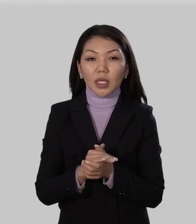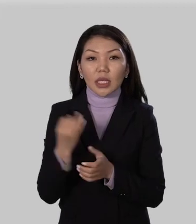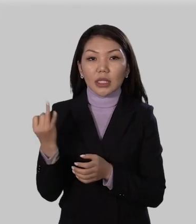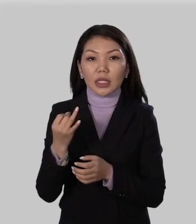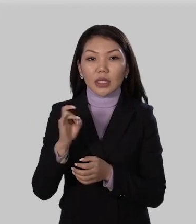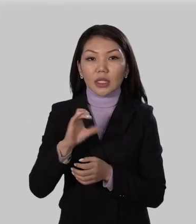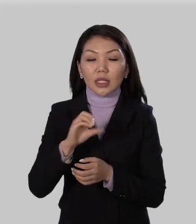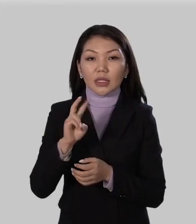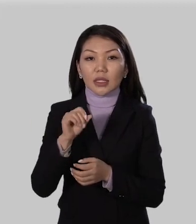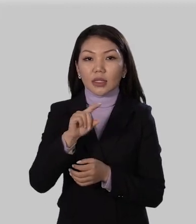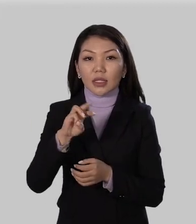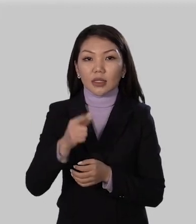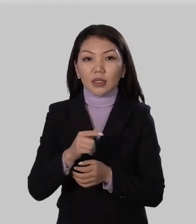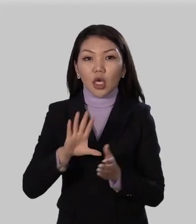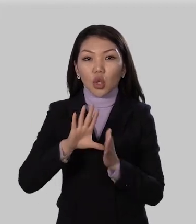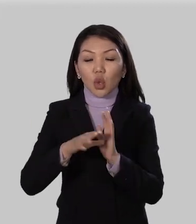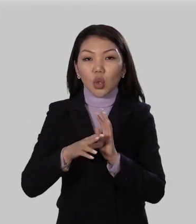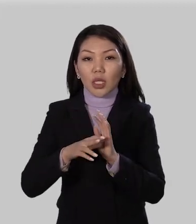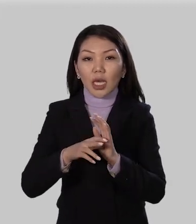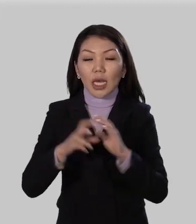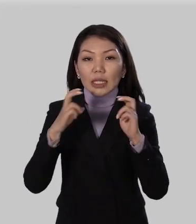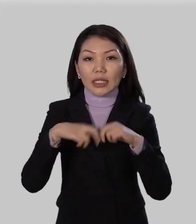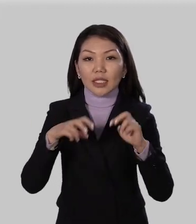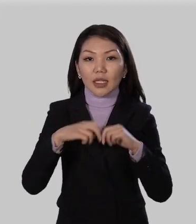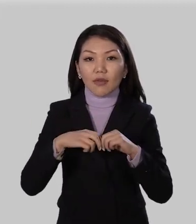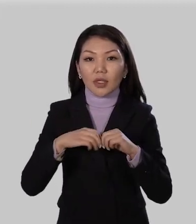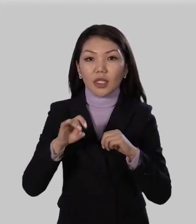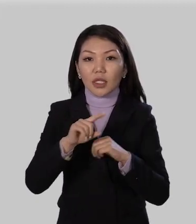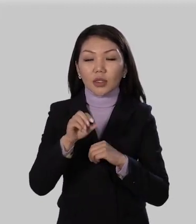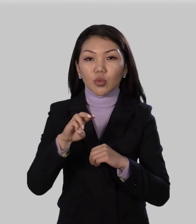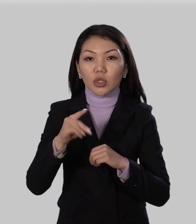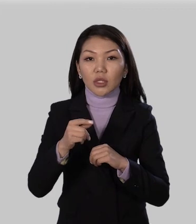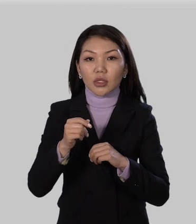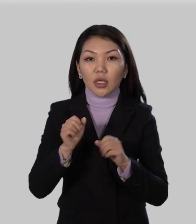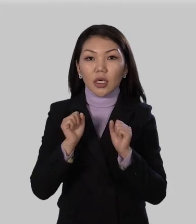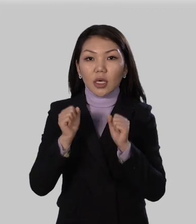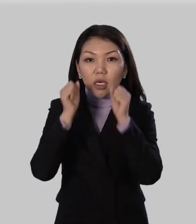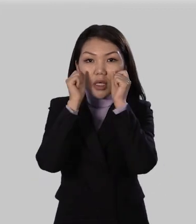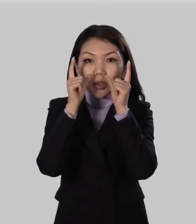Интересно рассказать. Долго исследовать, разбудить утром.